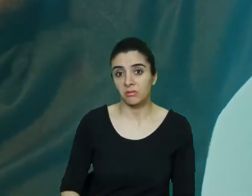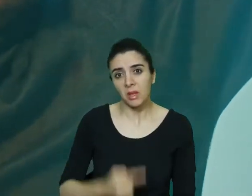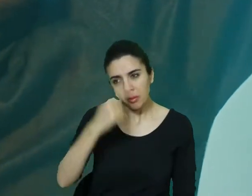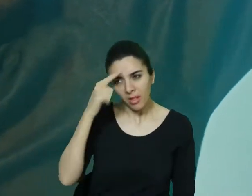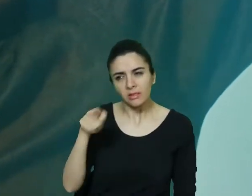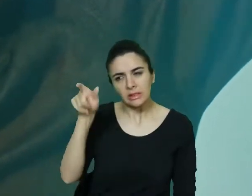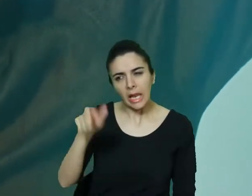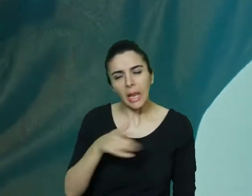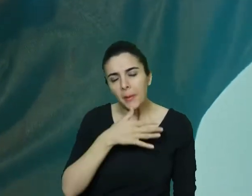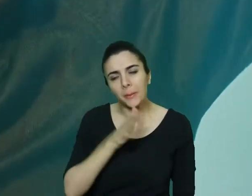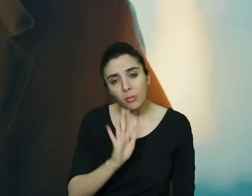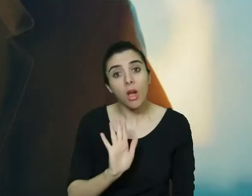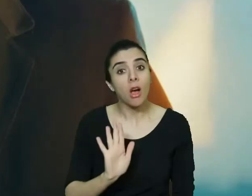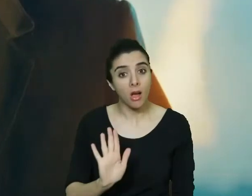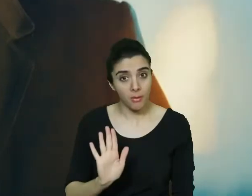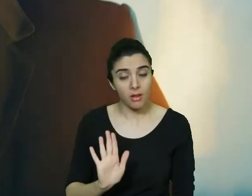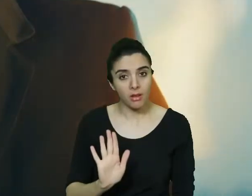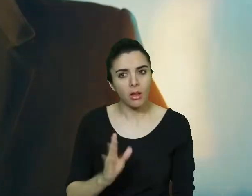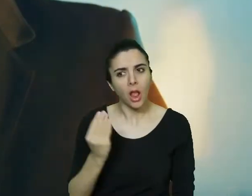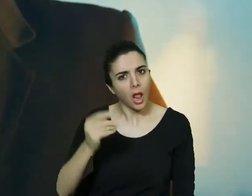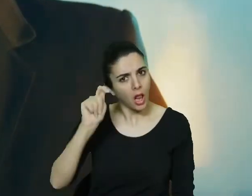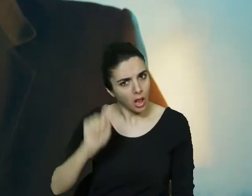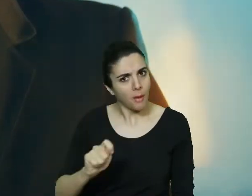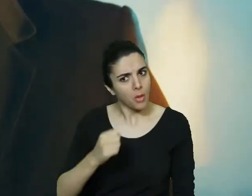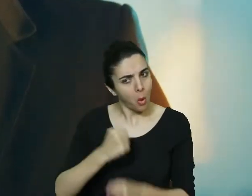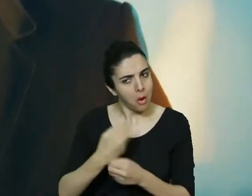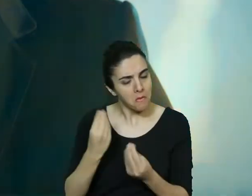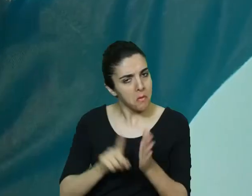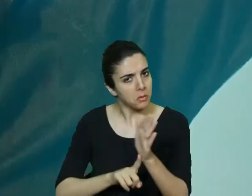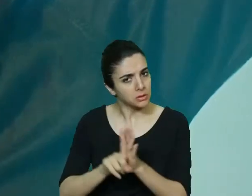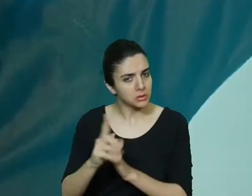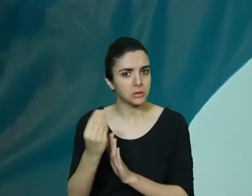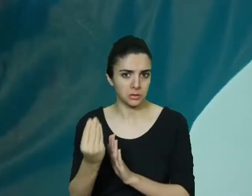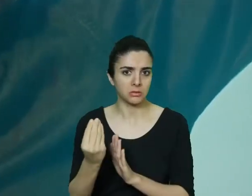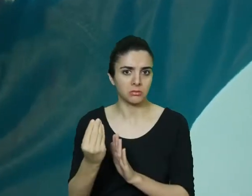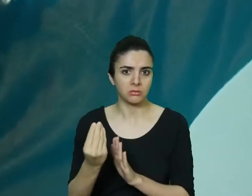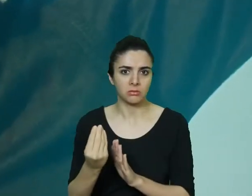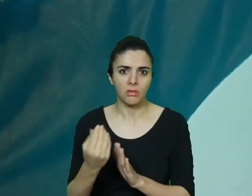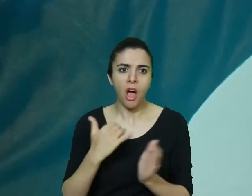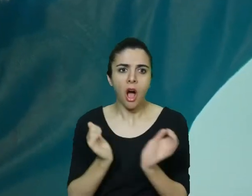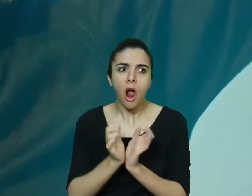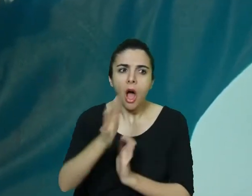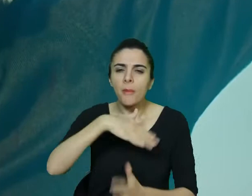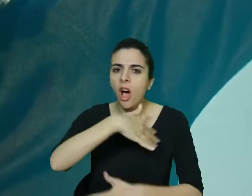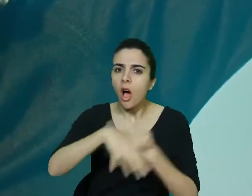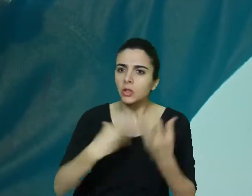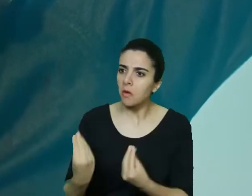Belki sen de bilmiyorsun ama... iyi yaptın lan vazifeni. Bizi birbirimize düşürdün.